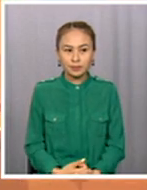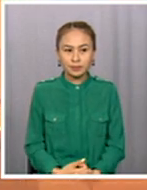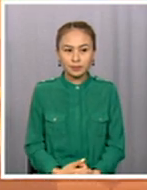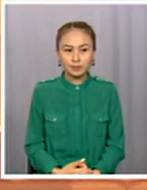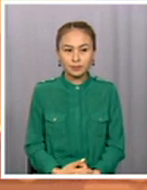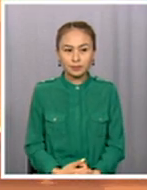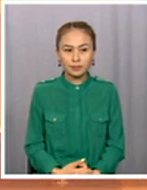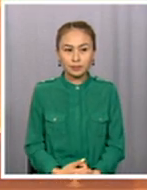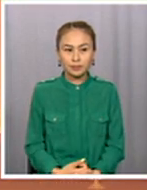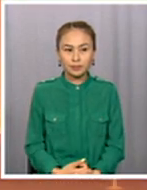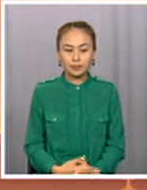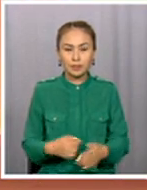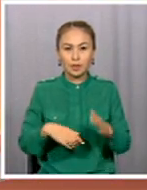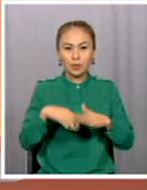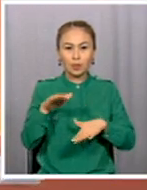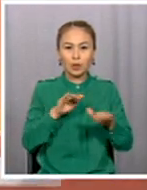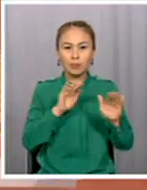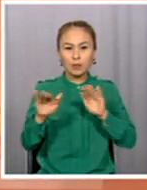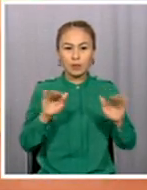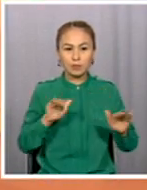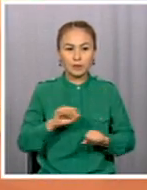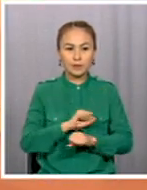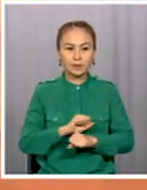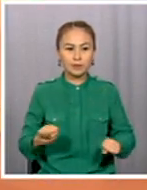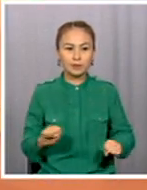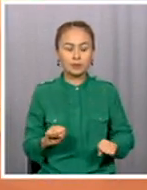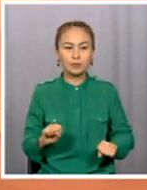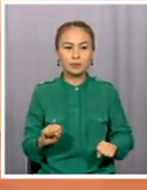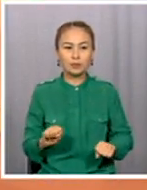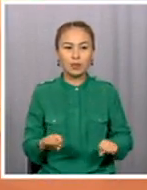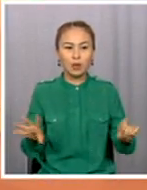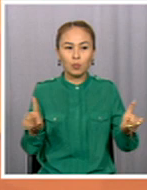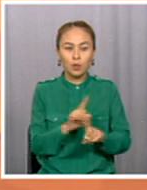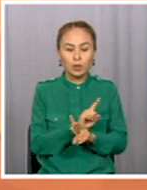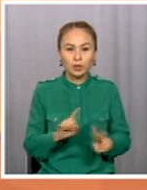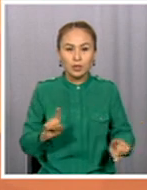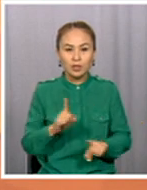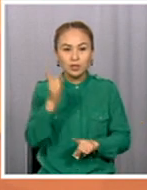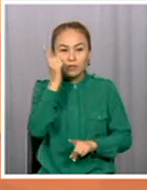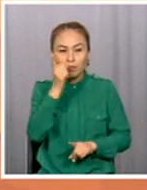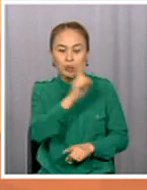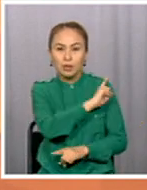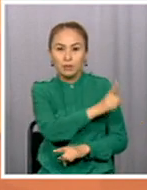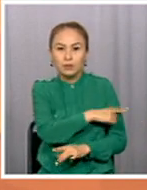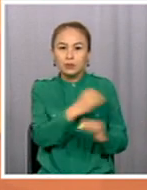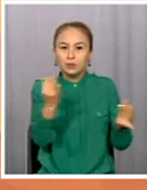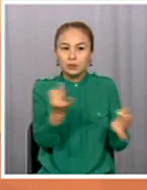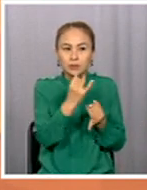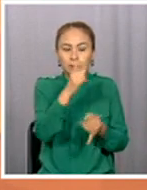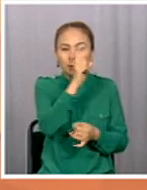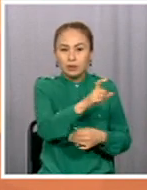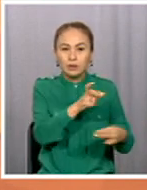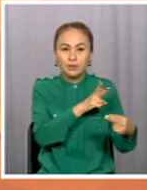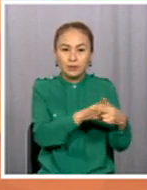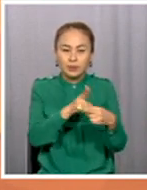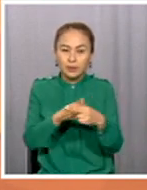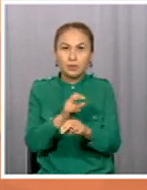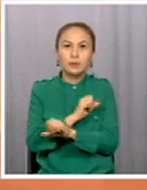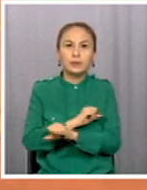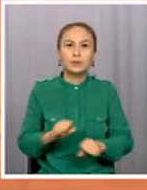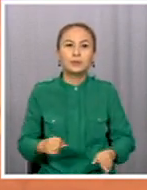Жәдігерлерді қолмен ұстауға тыйым салынады. Мұражайда телефонмен қатты сөйлесіп, басқа адамдарға кедергі